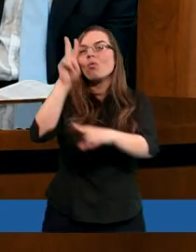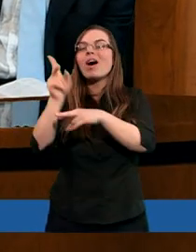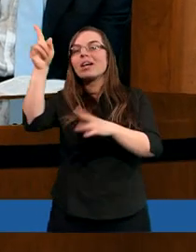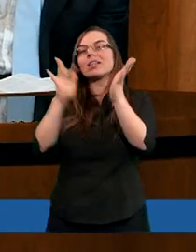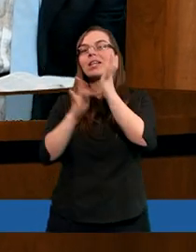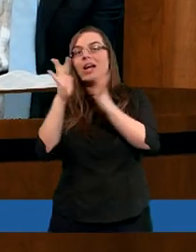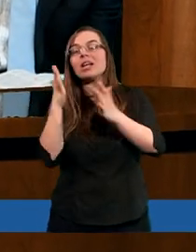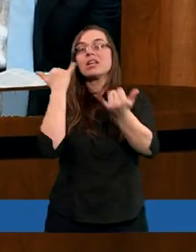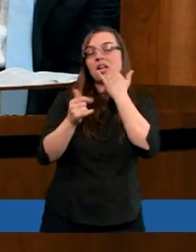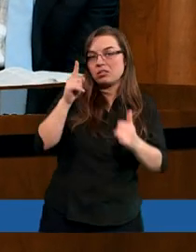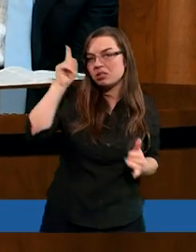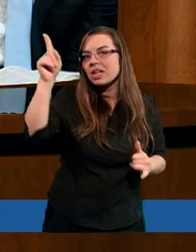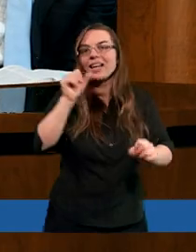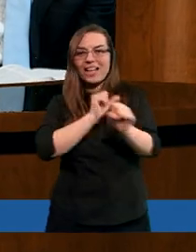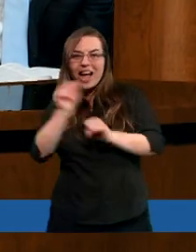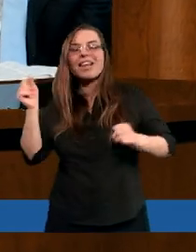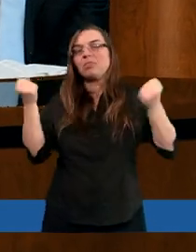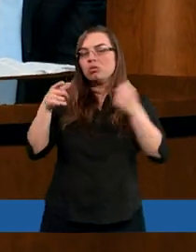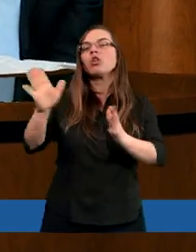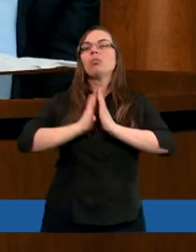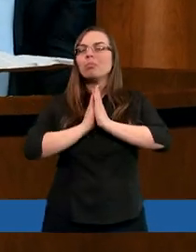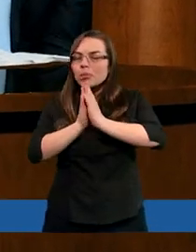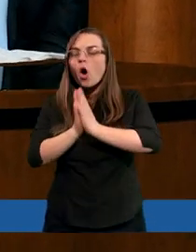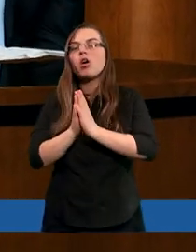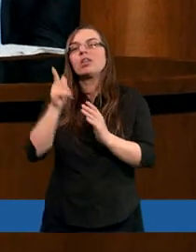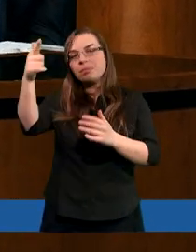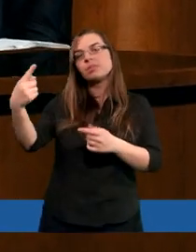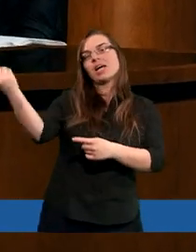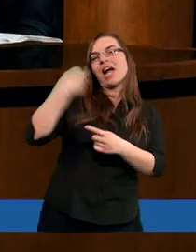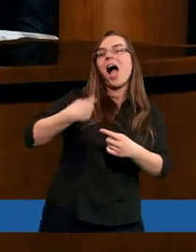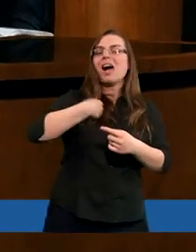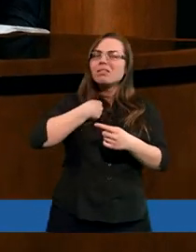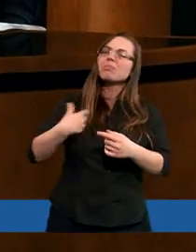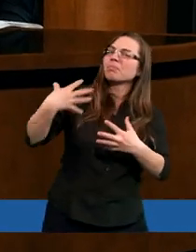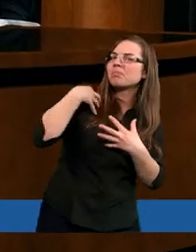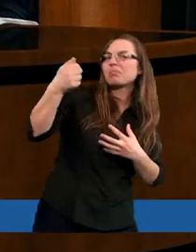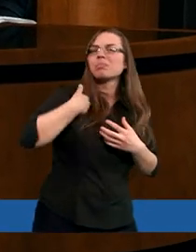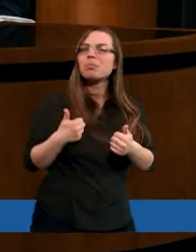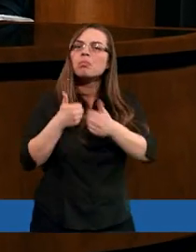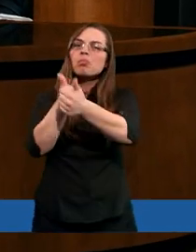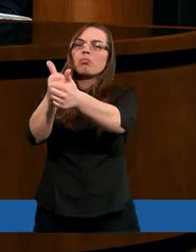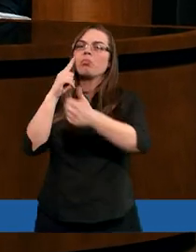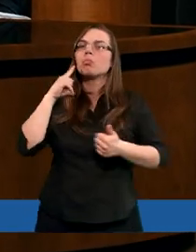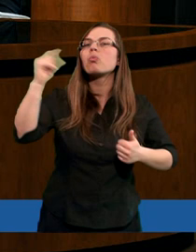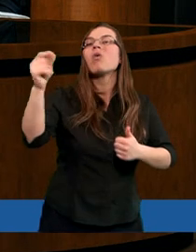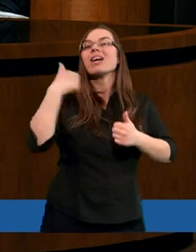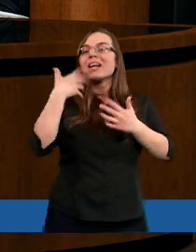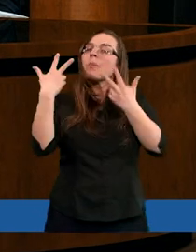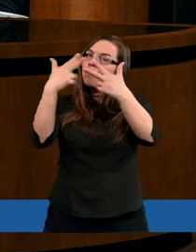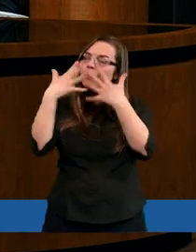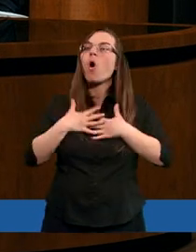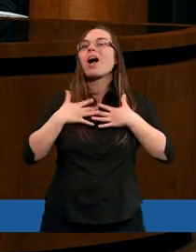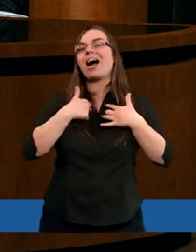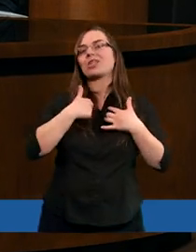no, jeśli to Ty jesteś, to proszę każ mi pójść, jakby pokaż to, że Ty jesteś kimś